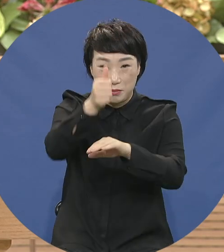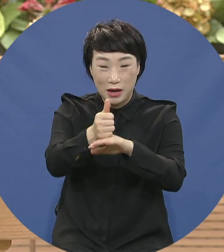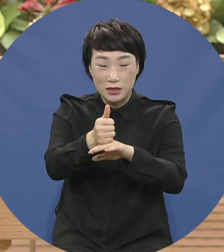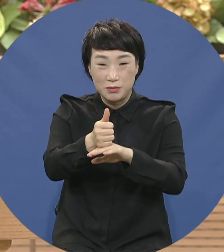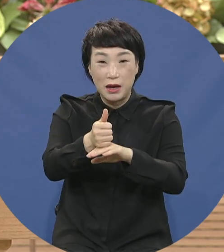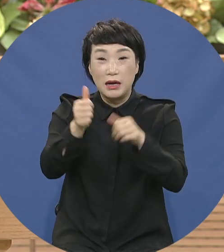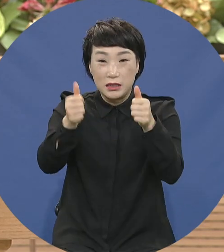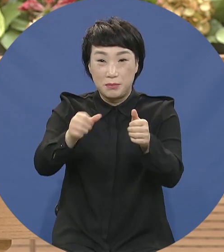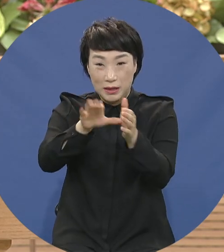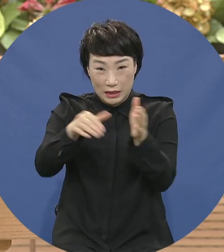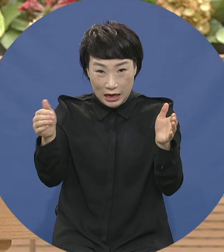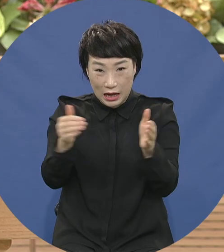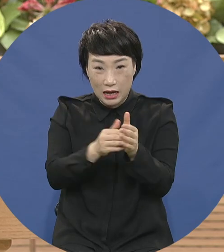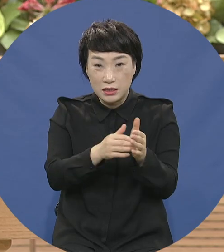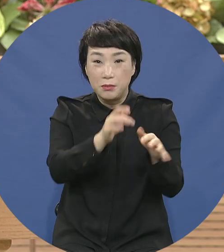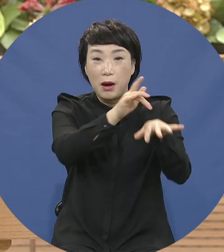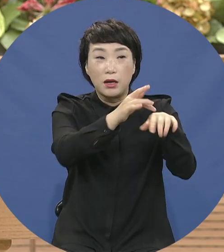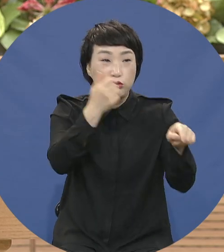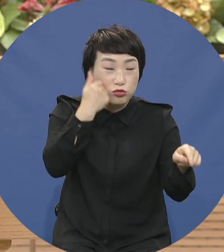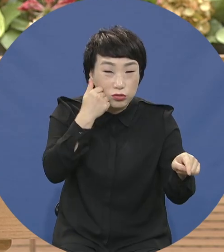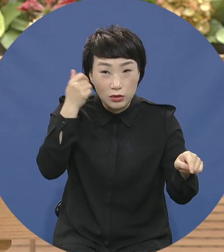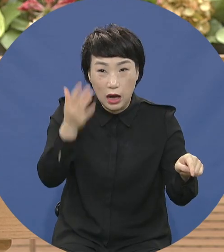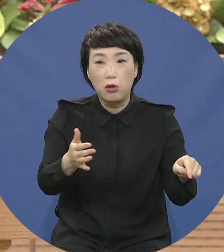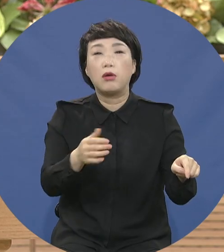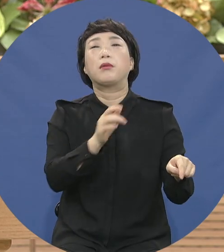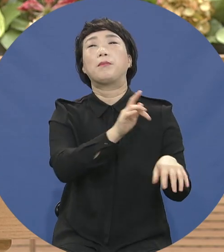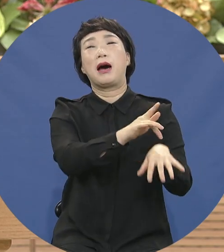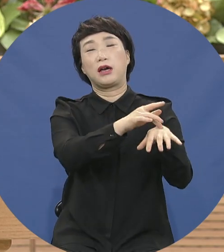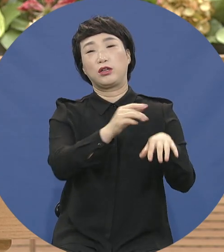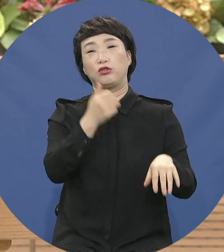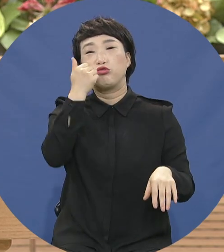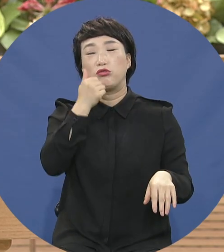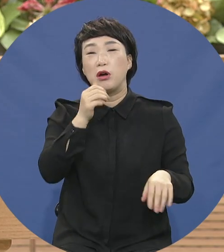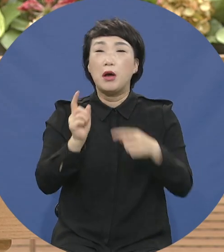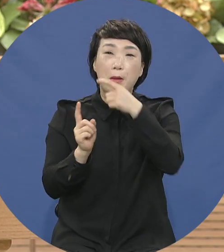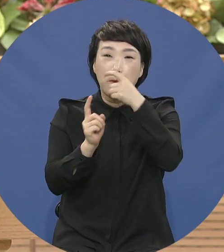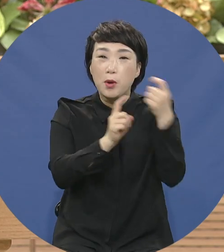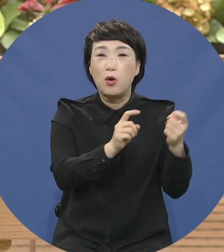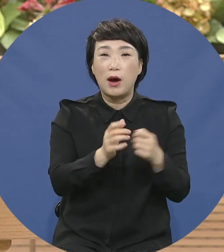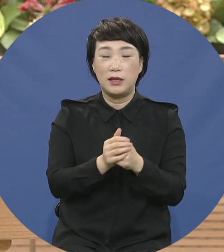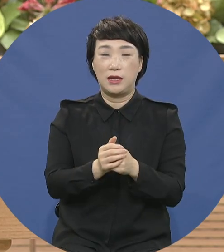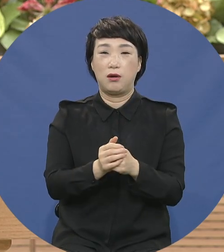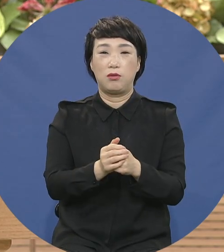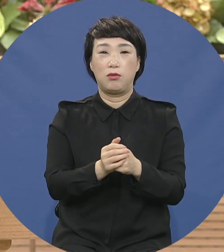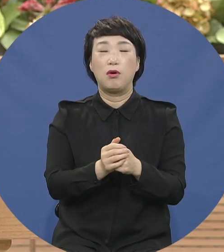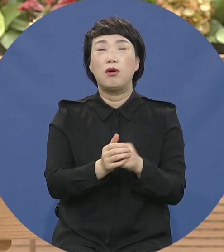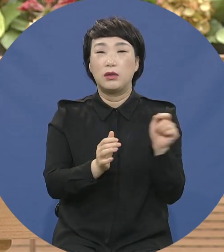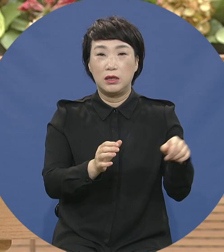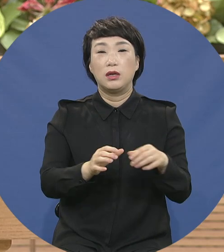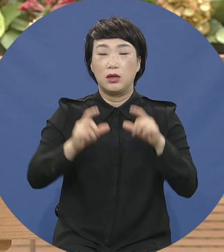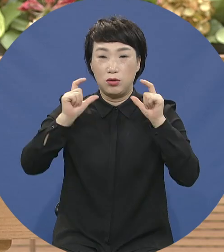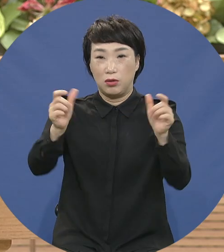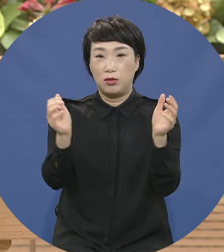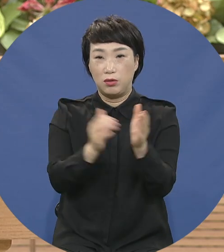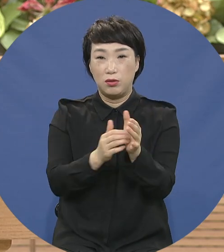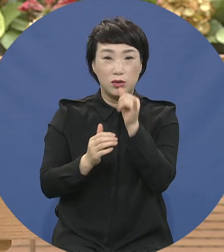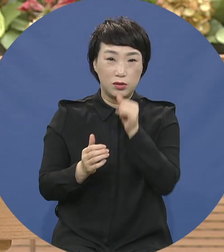최후의 심판 대표도 마귀가 누구냐? 그러면 미혹하는 자라고 딱 종교를 졌어요. 미혹하는